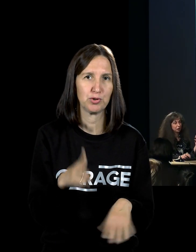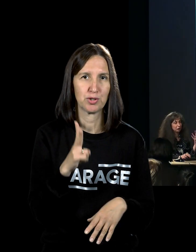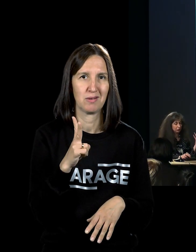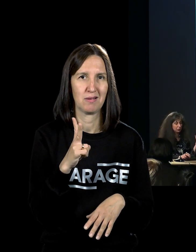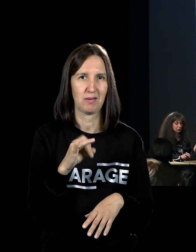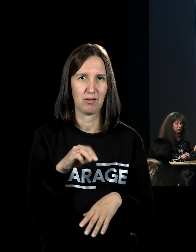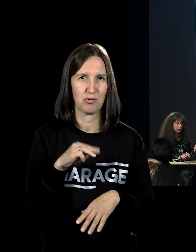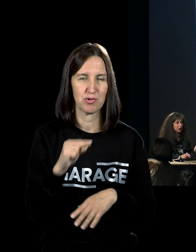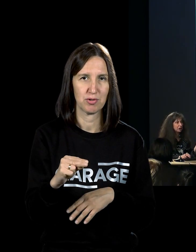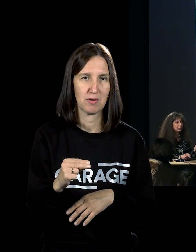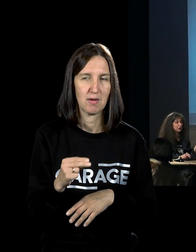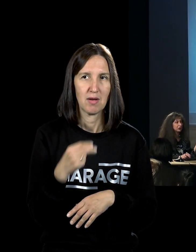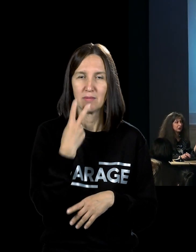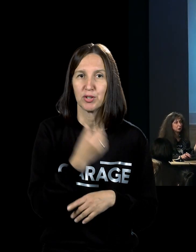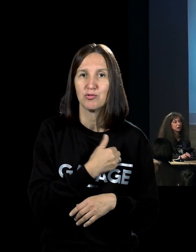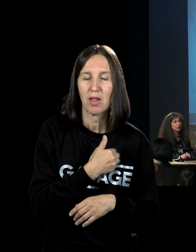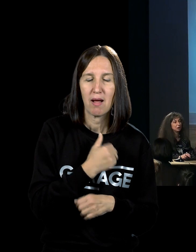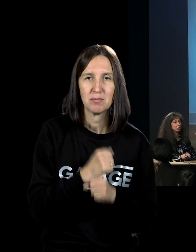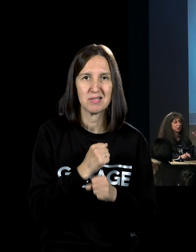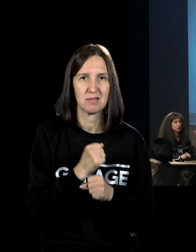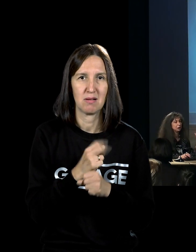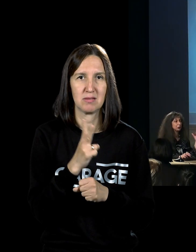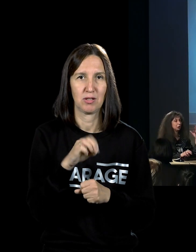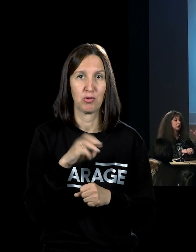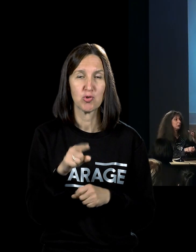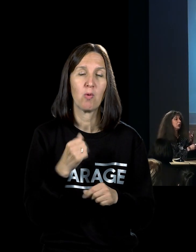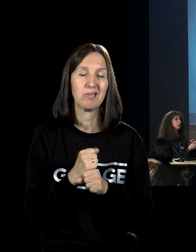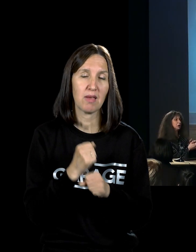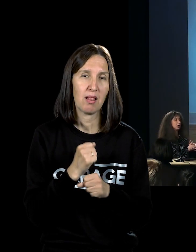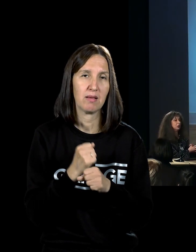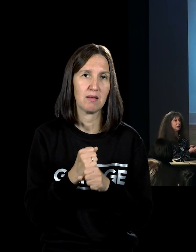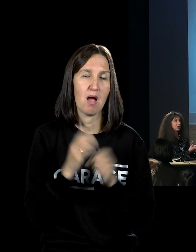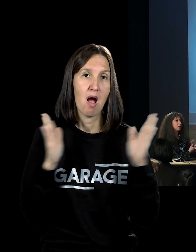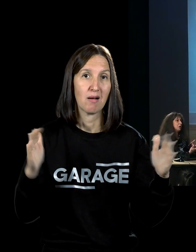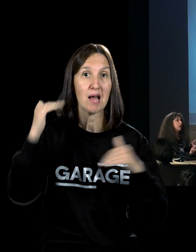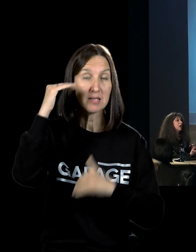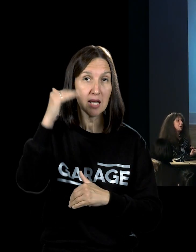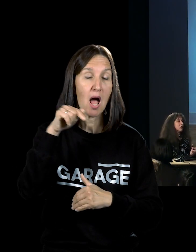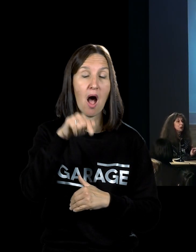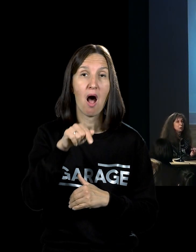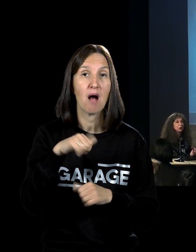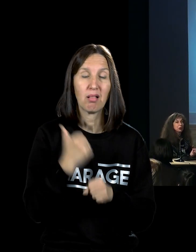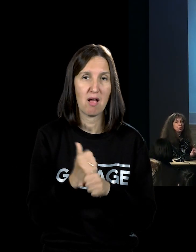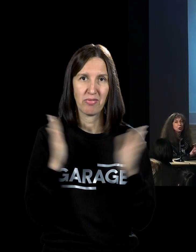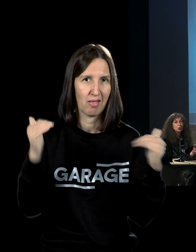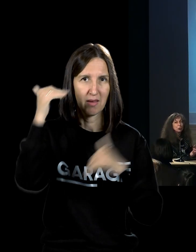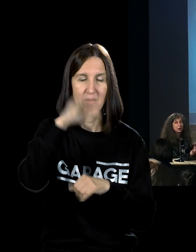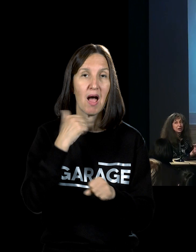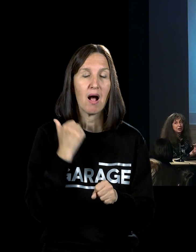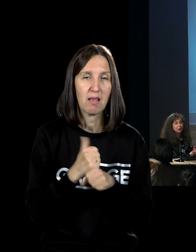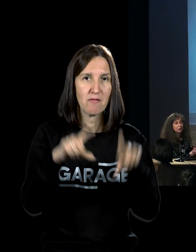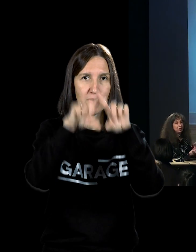там, желанием сделать кич. Он делает как бы картины, в которых самым главным оказывается рама. Рама, собственно говоря, то,